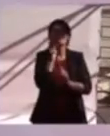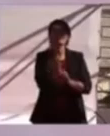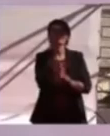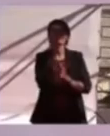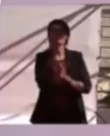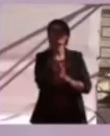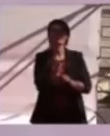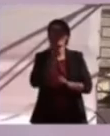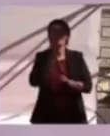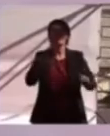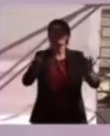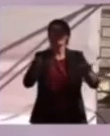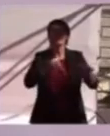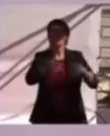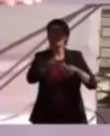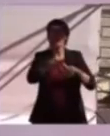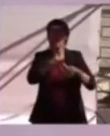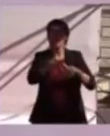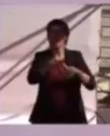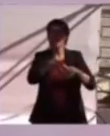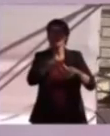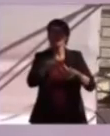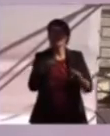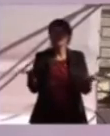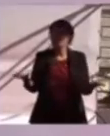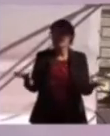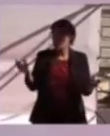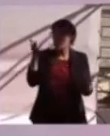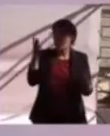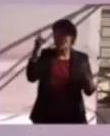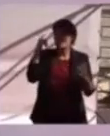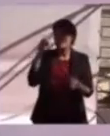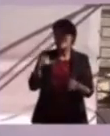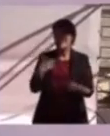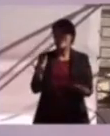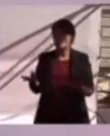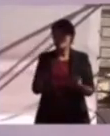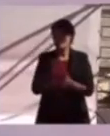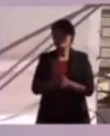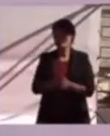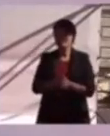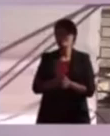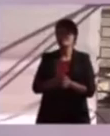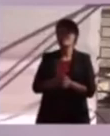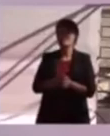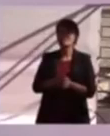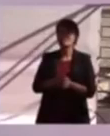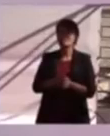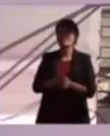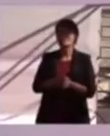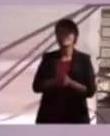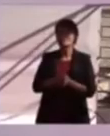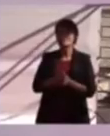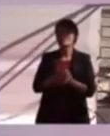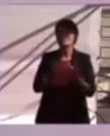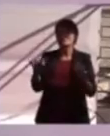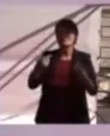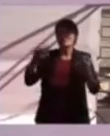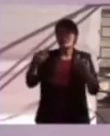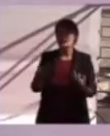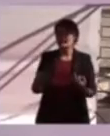il match ci riguarda è un prestito agevolato me un prete tutto il resto questo per dire che sicuramente